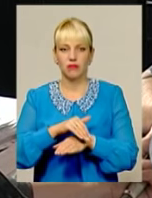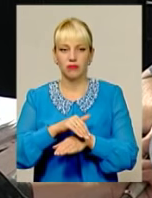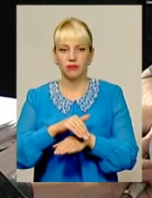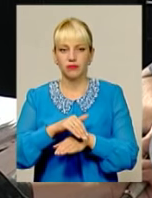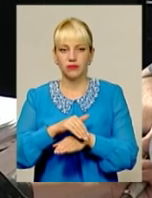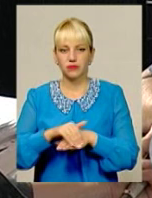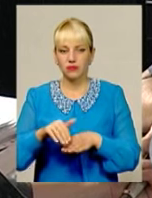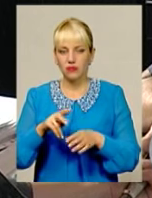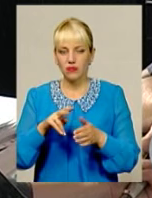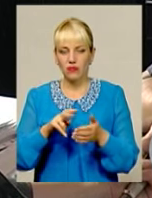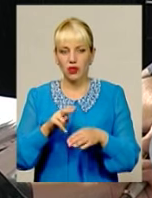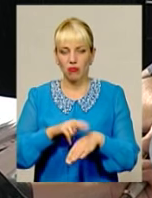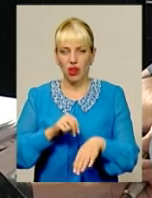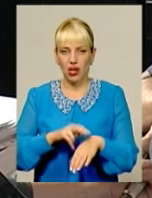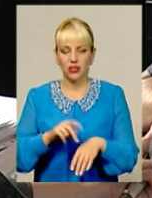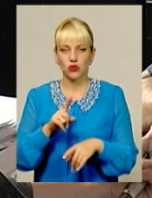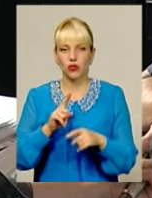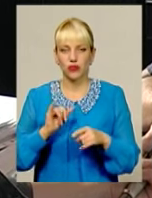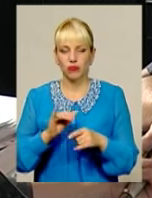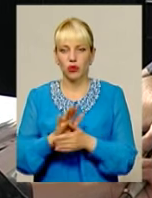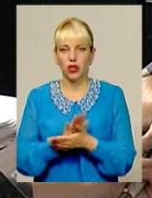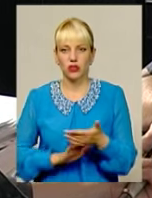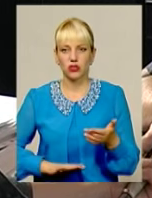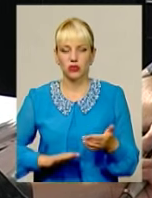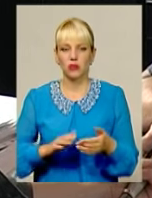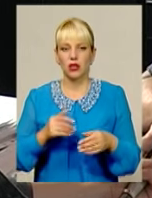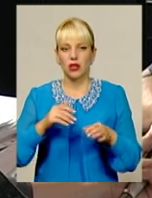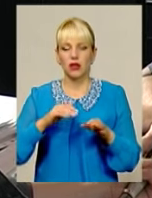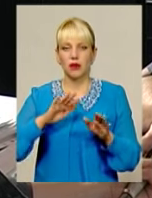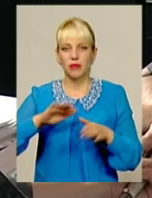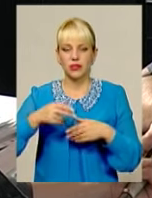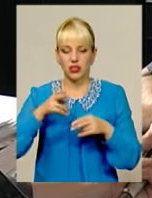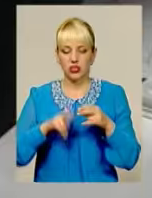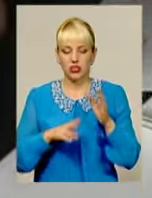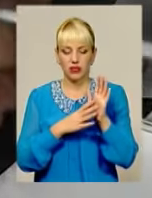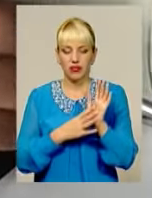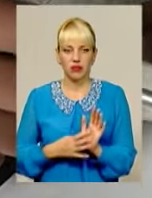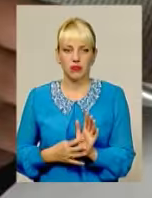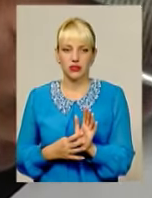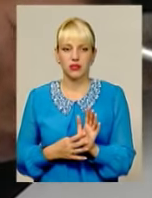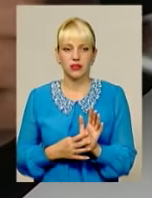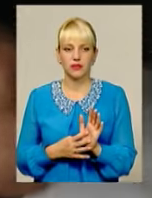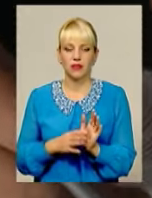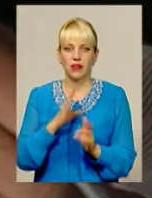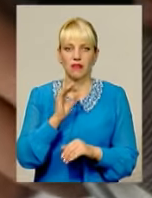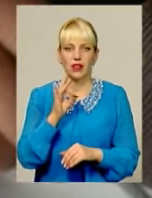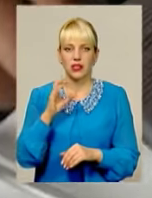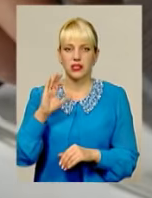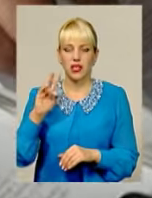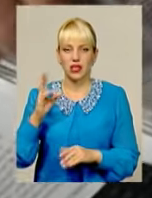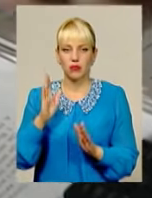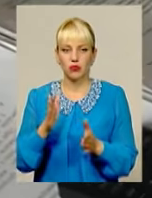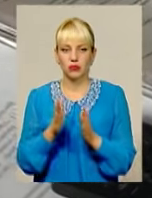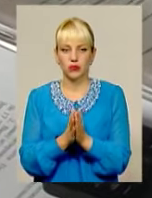І в подальшому зараз по закінченню 9 місяців, вересня місяця, будемо